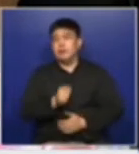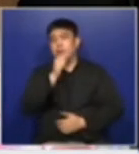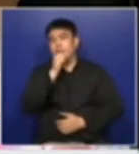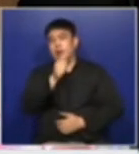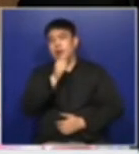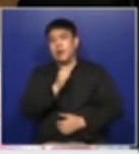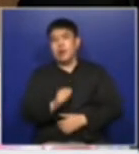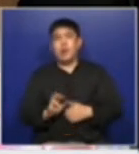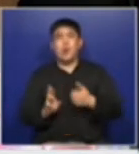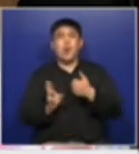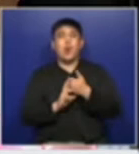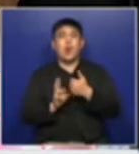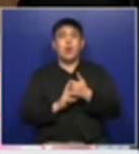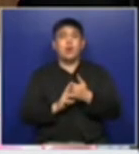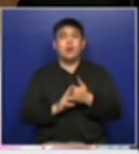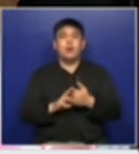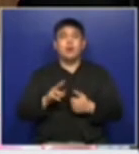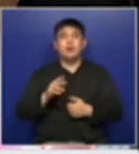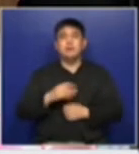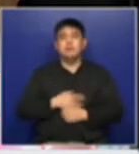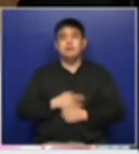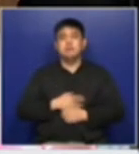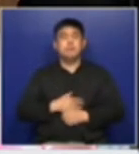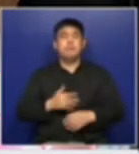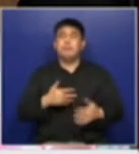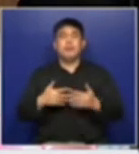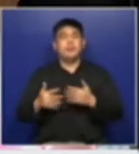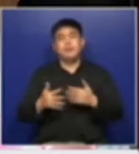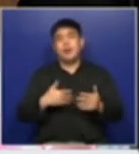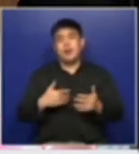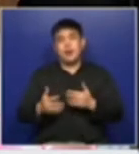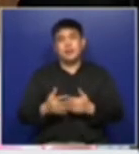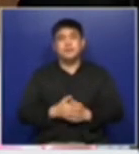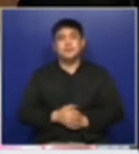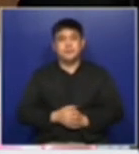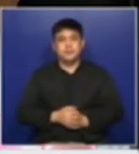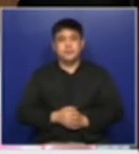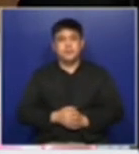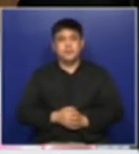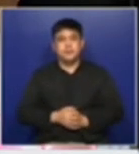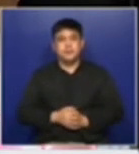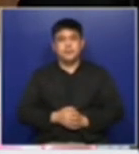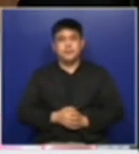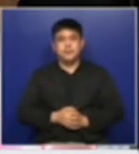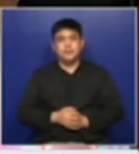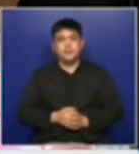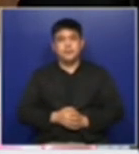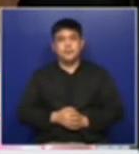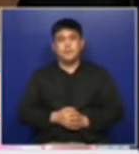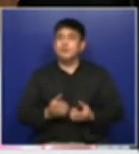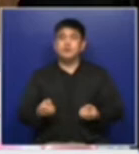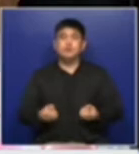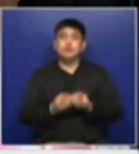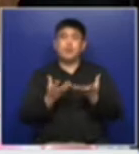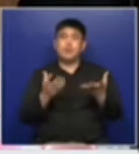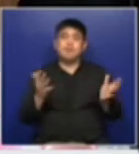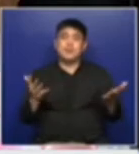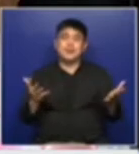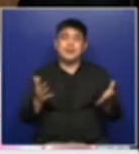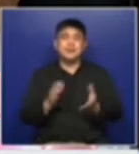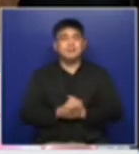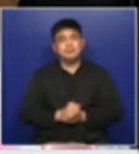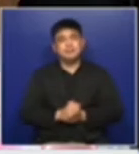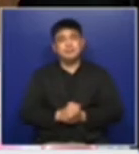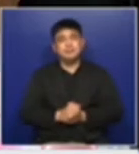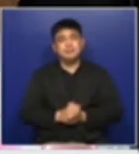กรัฐมนตรีพิษณุเครืองามบอกว่าไม่เป็นไรก็ไม่มีผลอะไร